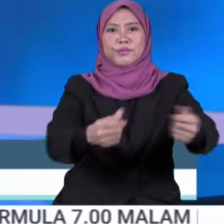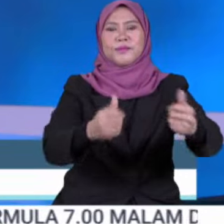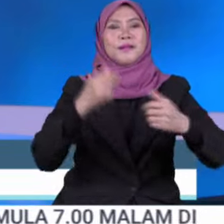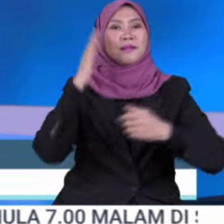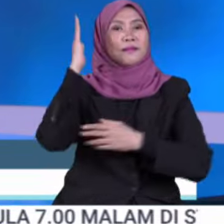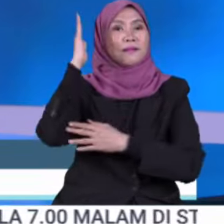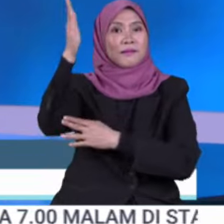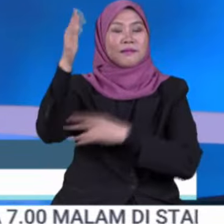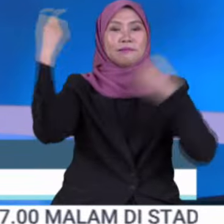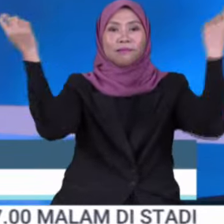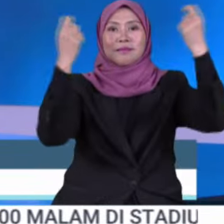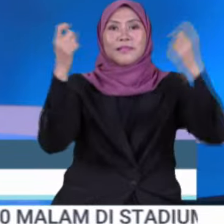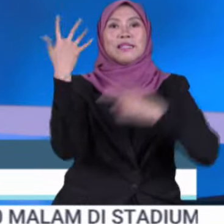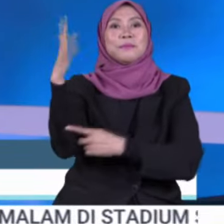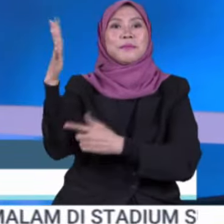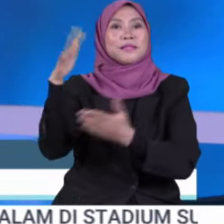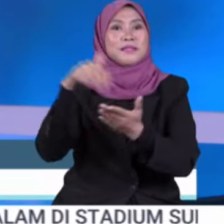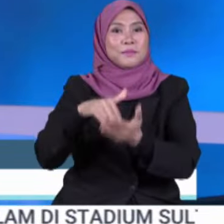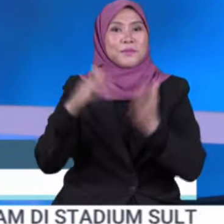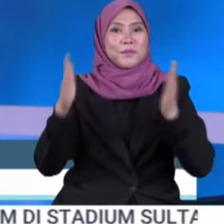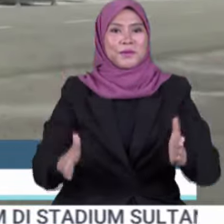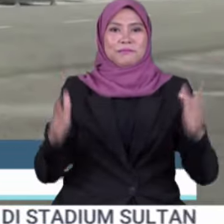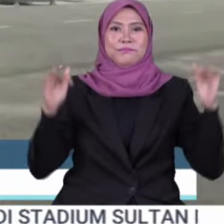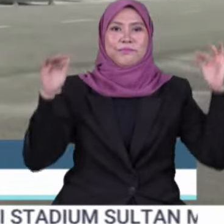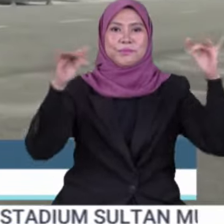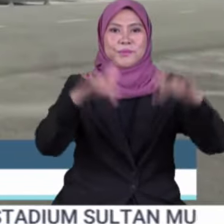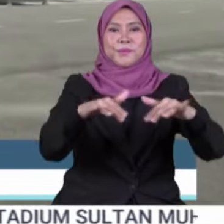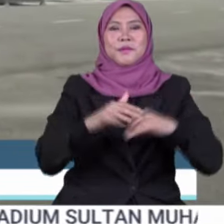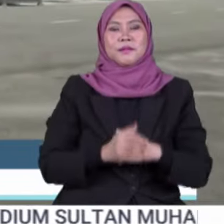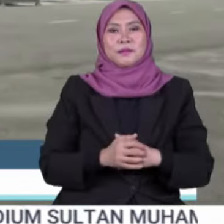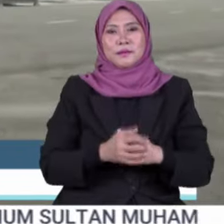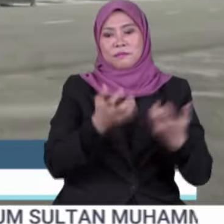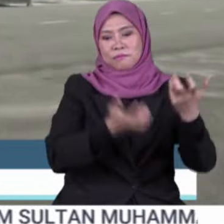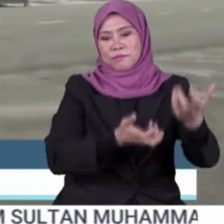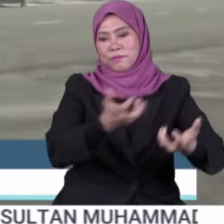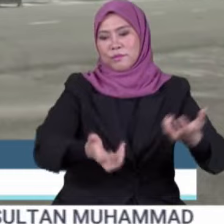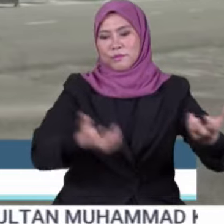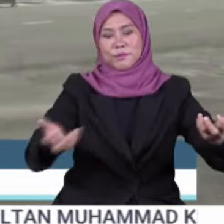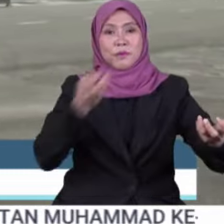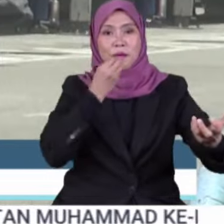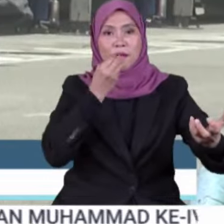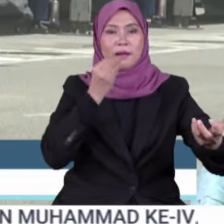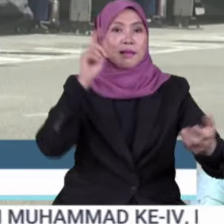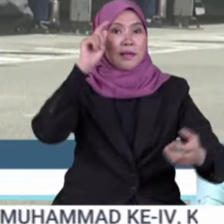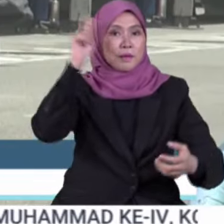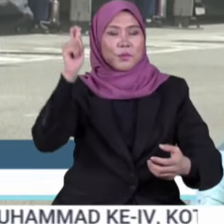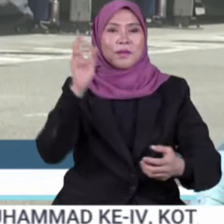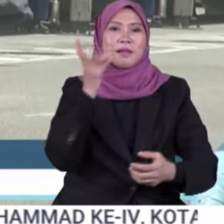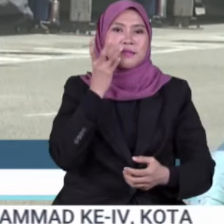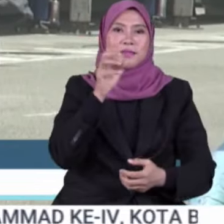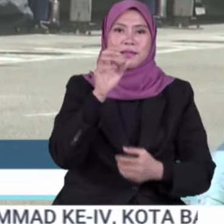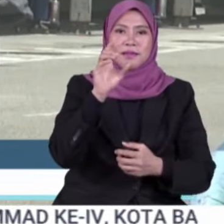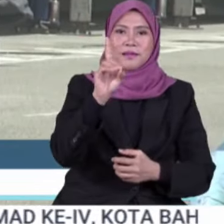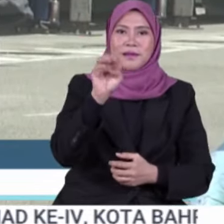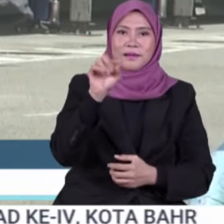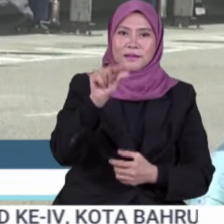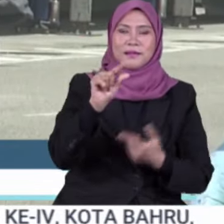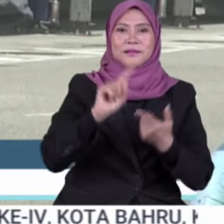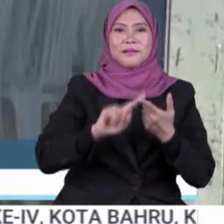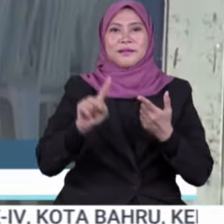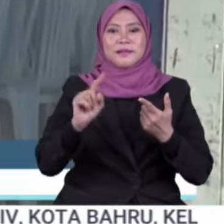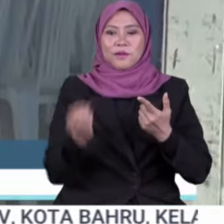dimeriahkan oleh 15,000 tetamu. Pelbagai menu tradisi Terengganu termasuk nasi dagang, keropok leko, sata